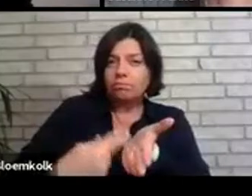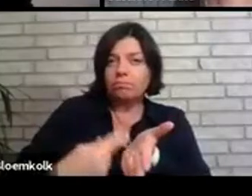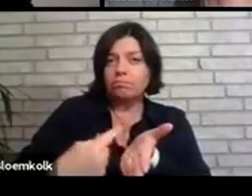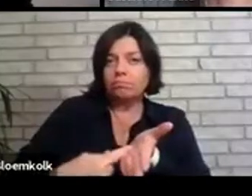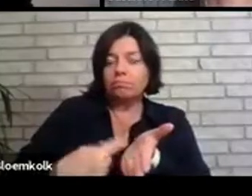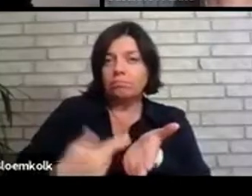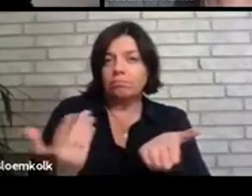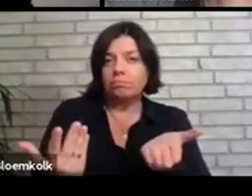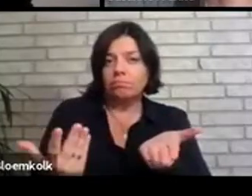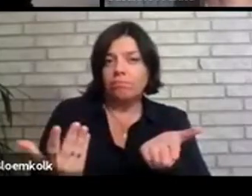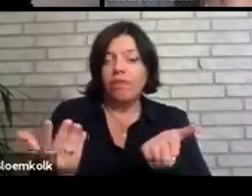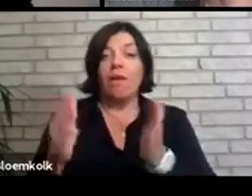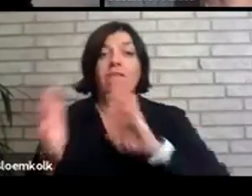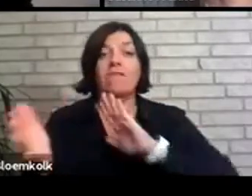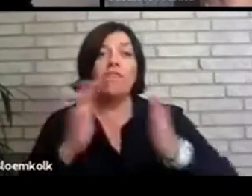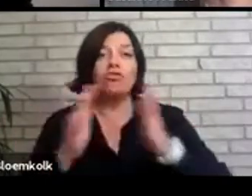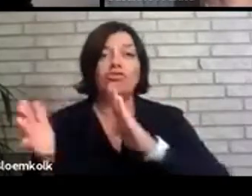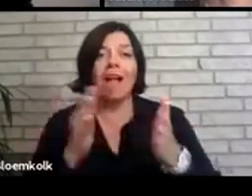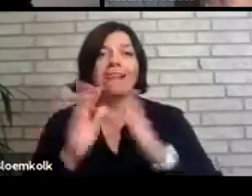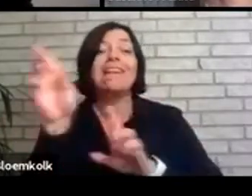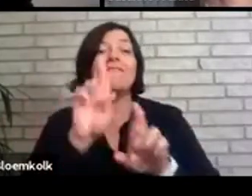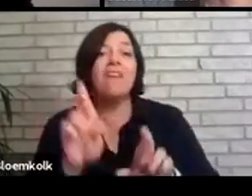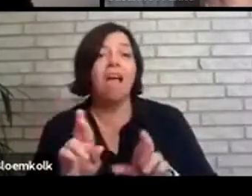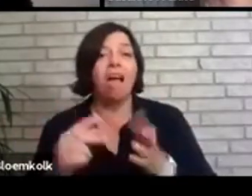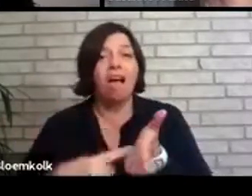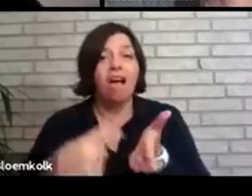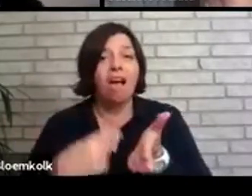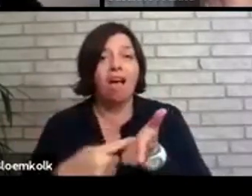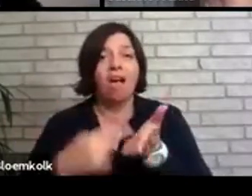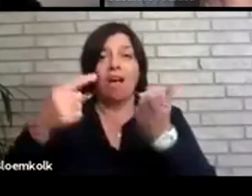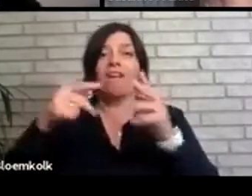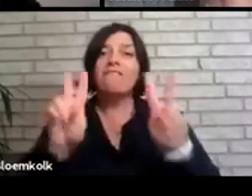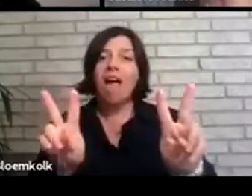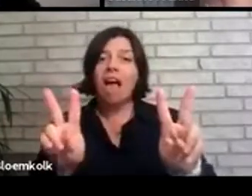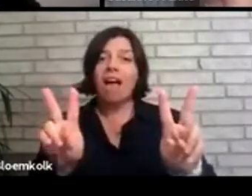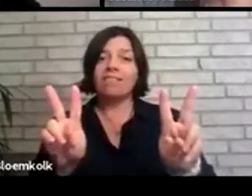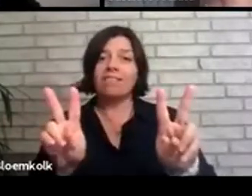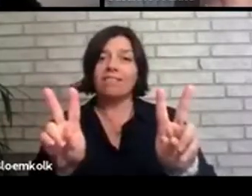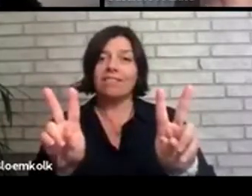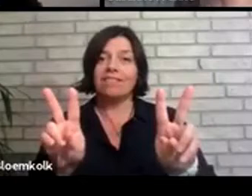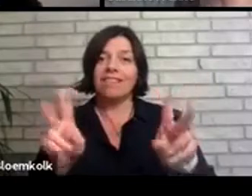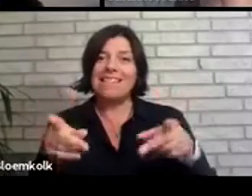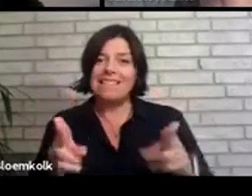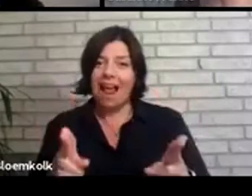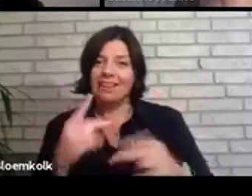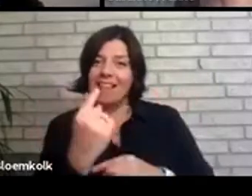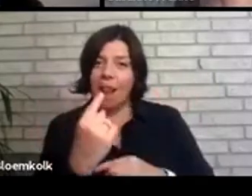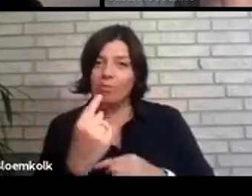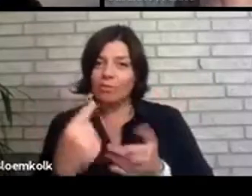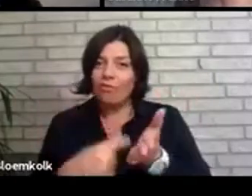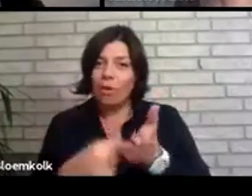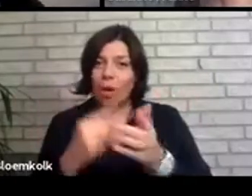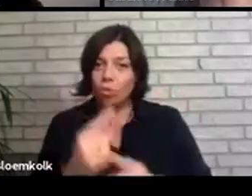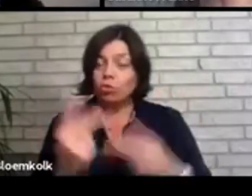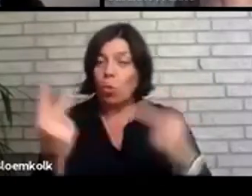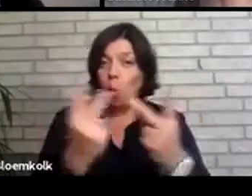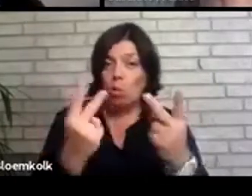wahrscheinlich von unten kommen, sprich von den Fanszenen, von den Organisierten durchgesetzt werden, oder?